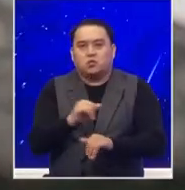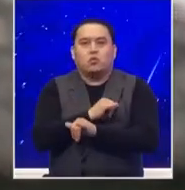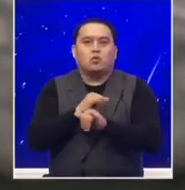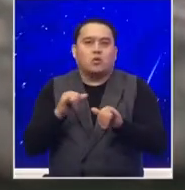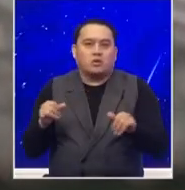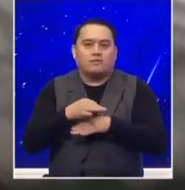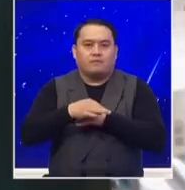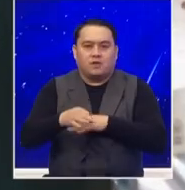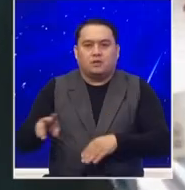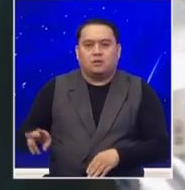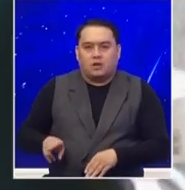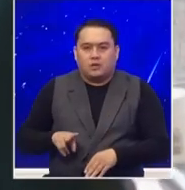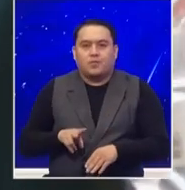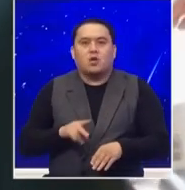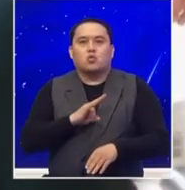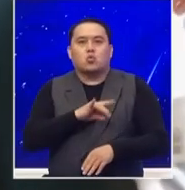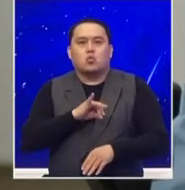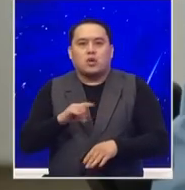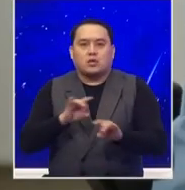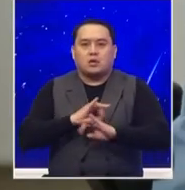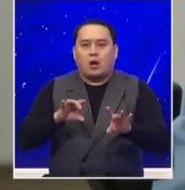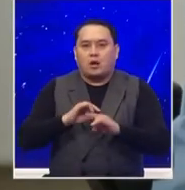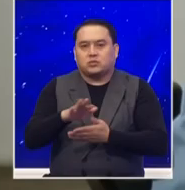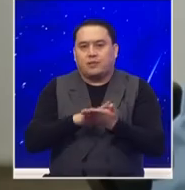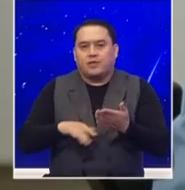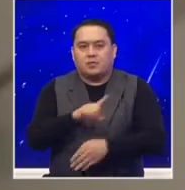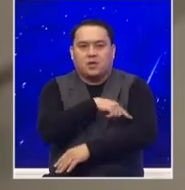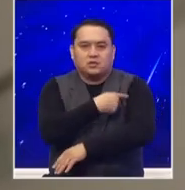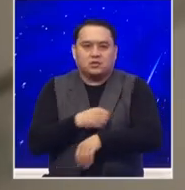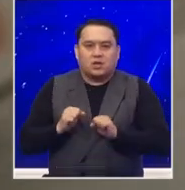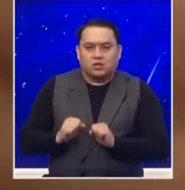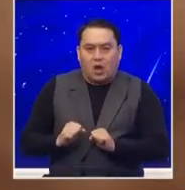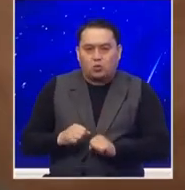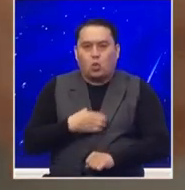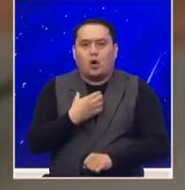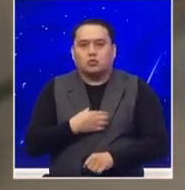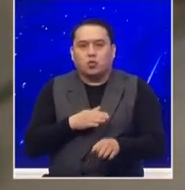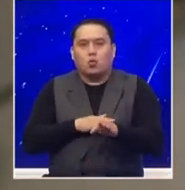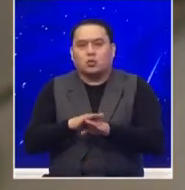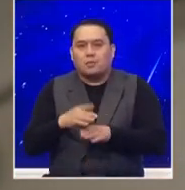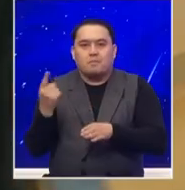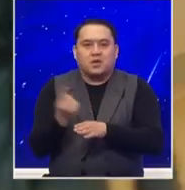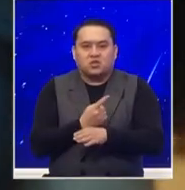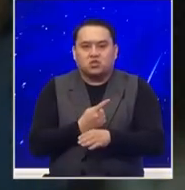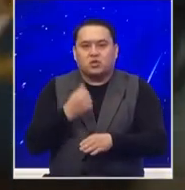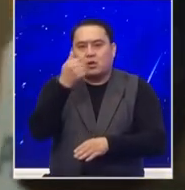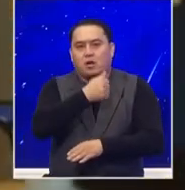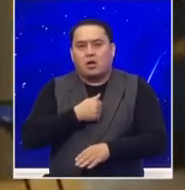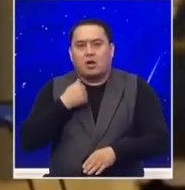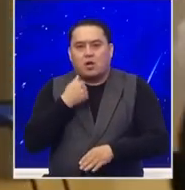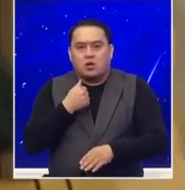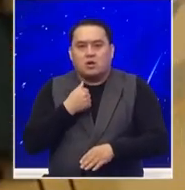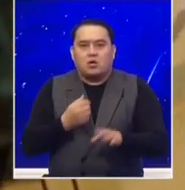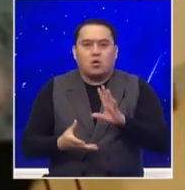дейді филиал директоры. Нұрлан Отарғалиев баспасөз алаңында медициналық сақтандыруды іске асырудың алғашқы жылының